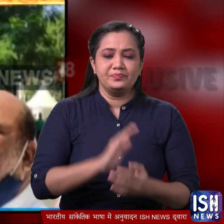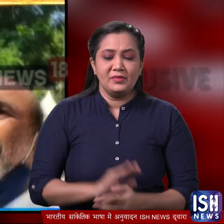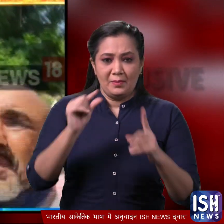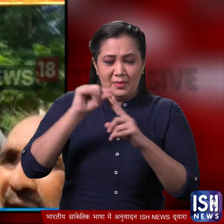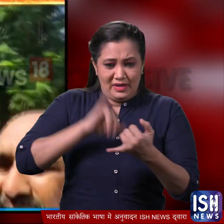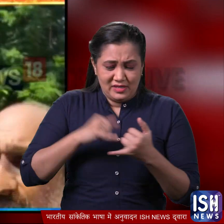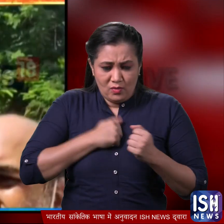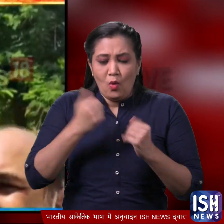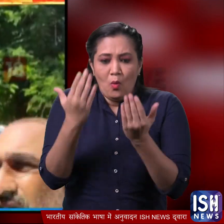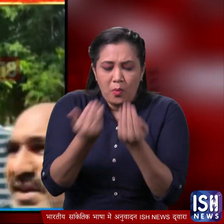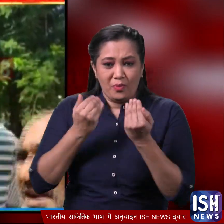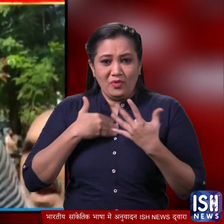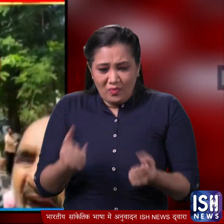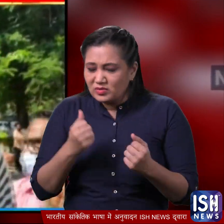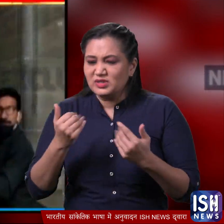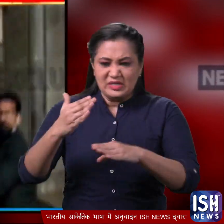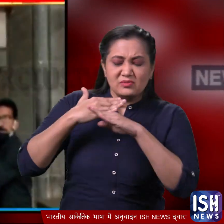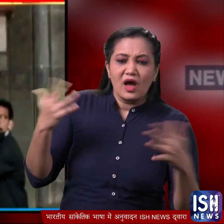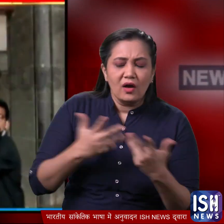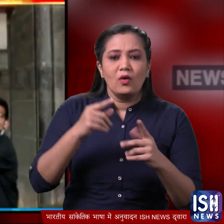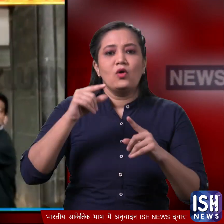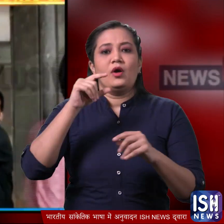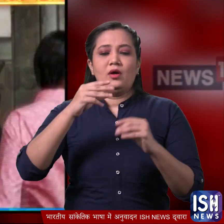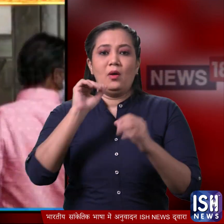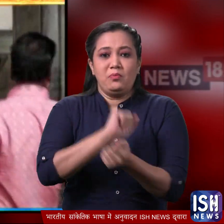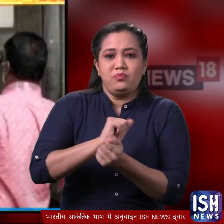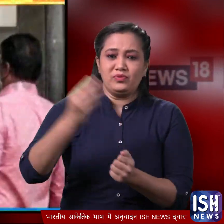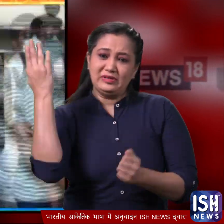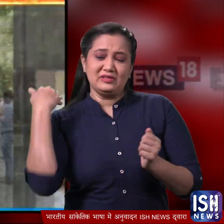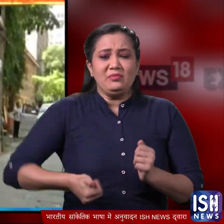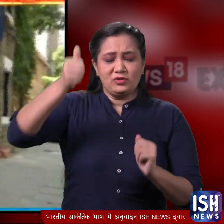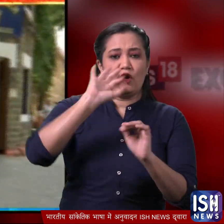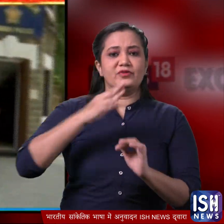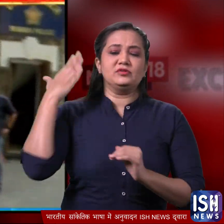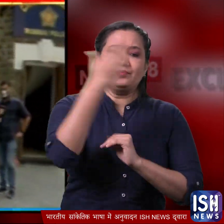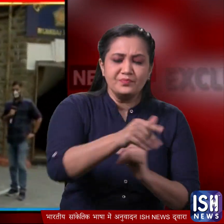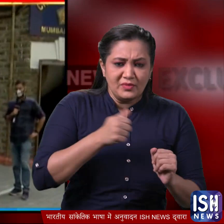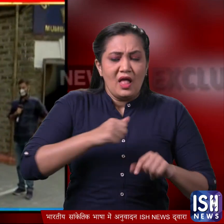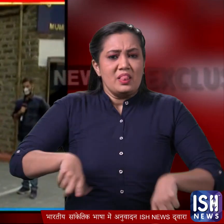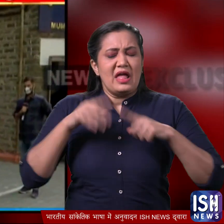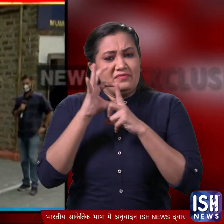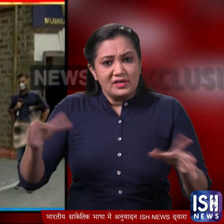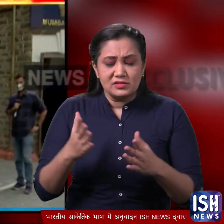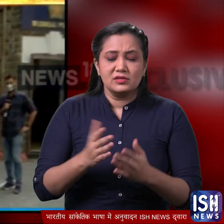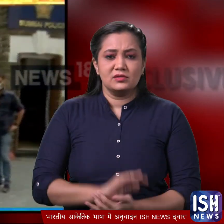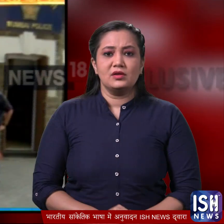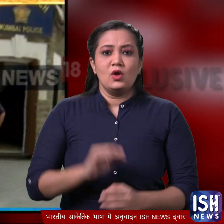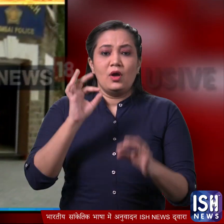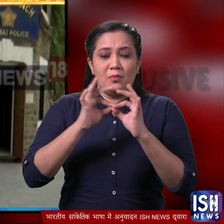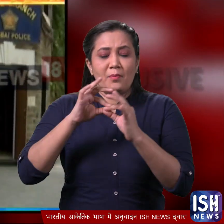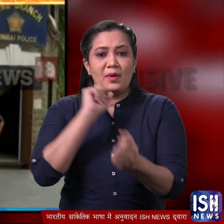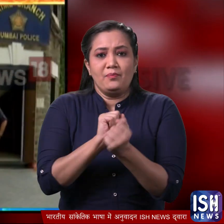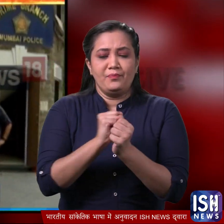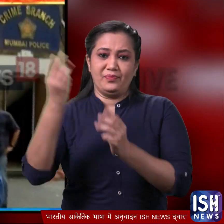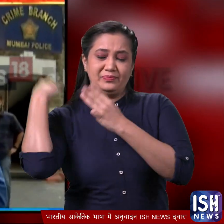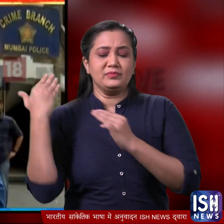है। प्रभाकर साइल अपने लिए सुरक्षा मांगने मुंबई पुलिस के कमिश्नर के दफ्तर पहुंचे। प्रभाकर साइल को अपनी जान का खतरा है, इसलिए वो आप